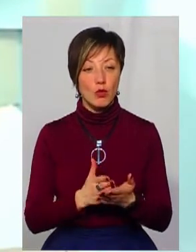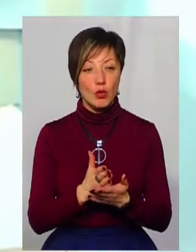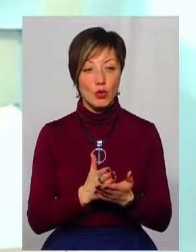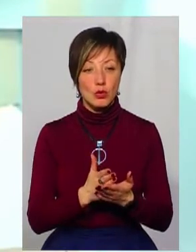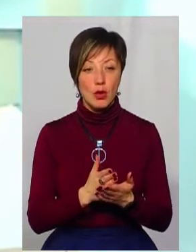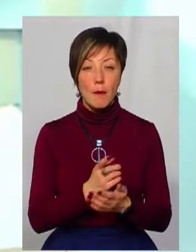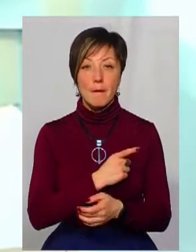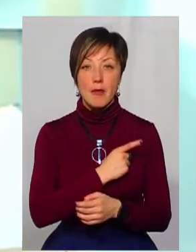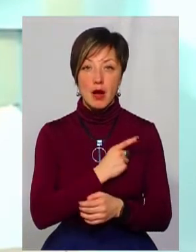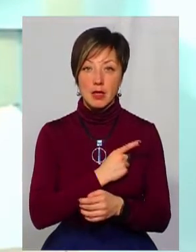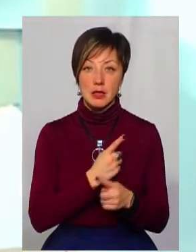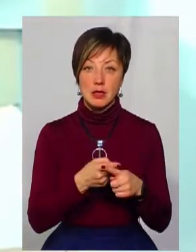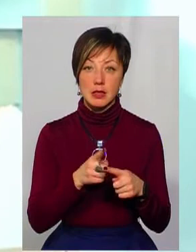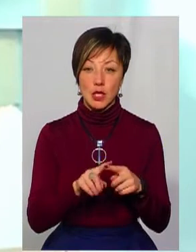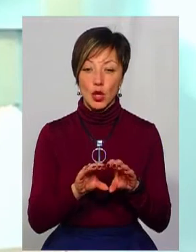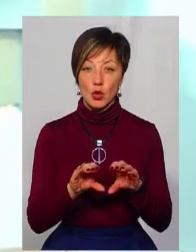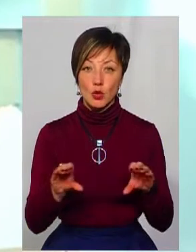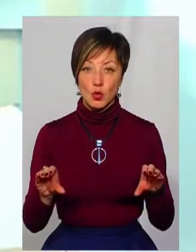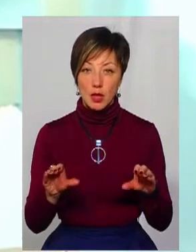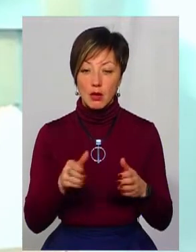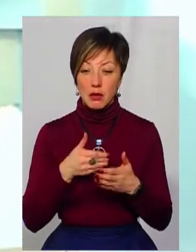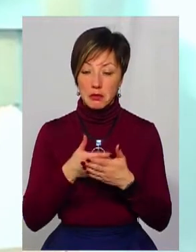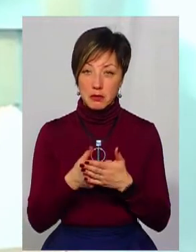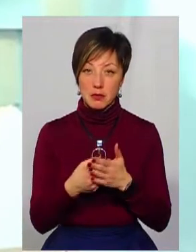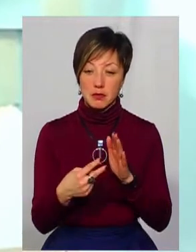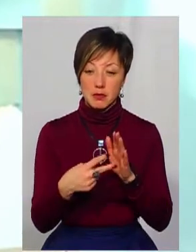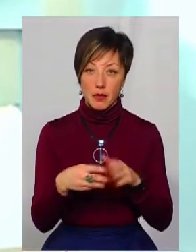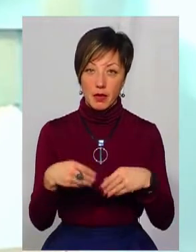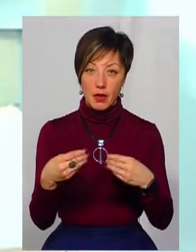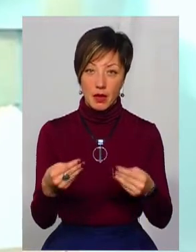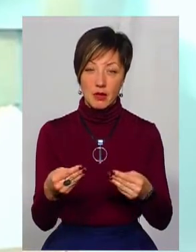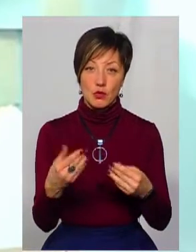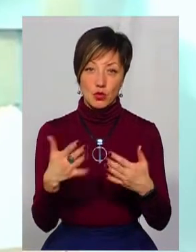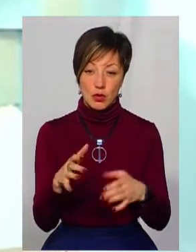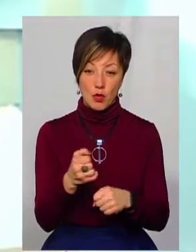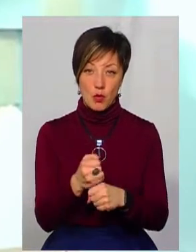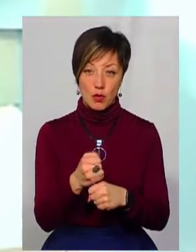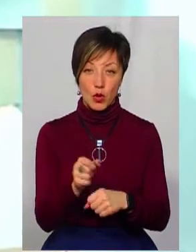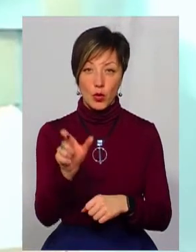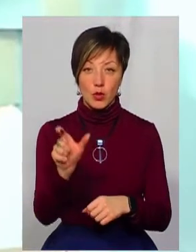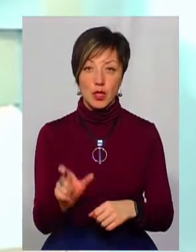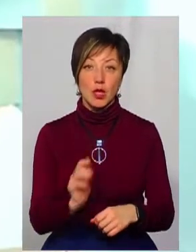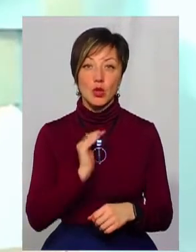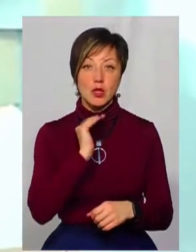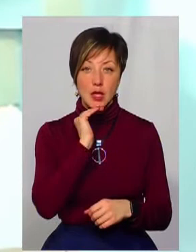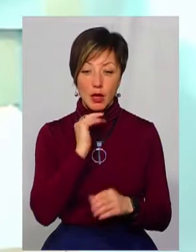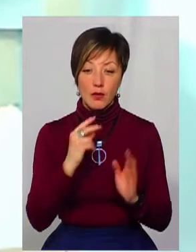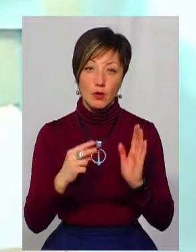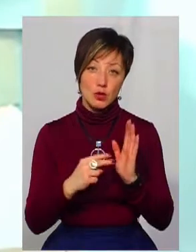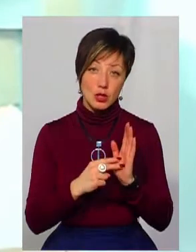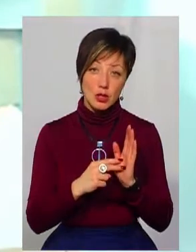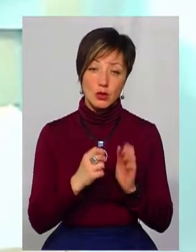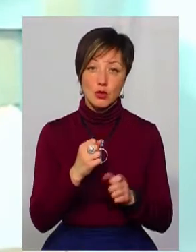що майстер цей тюнер активує. Він його дасть вже активним людині, тобто людині достатньо буде лише